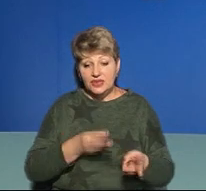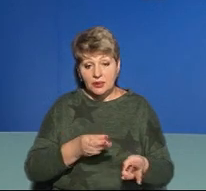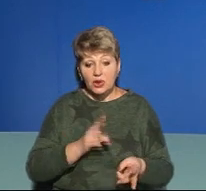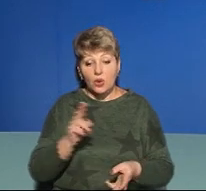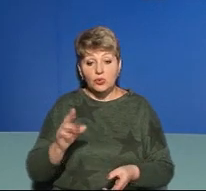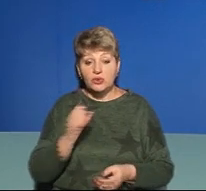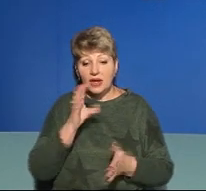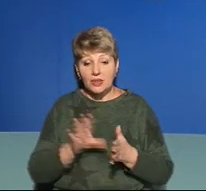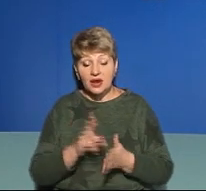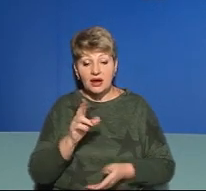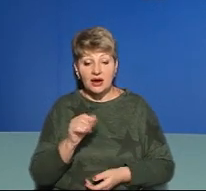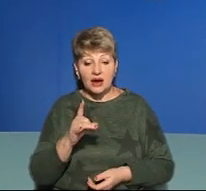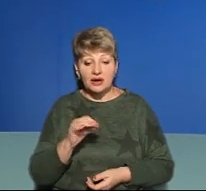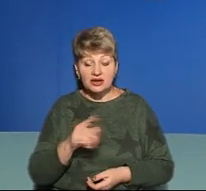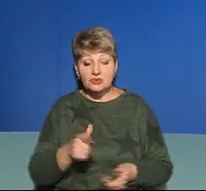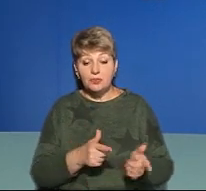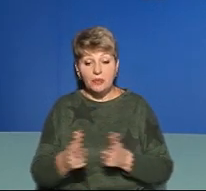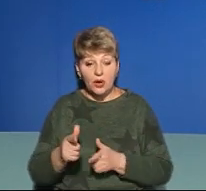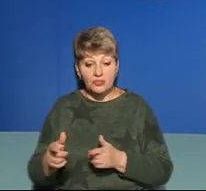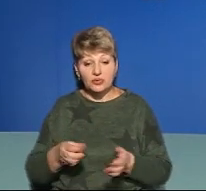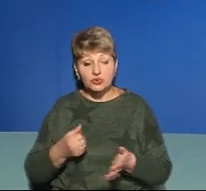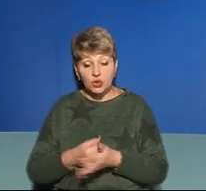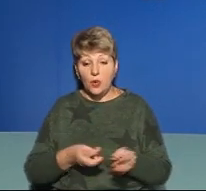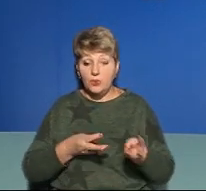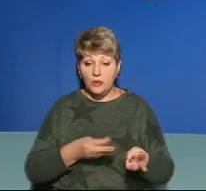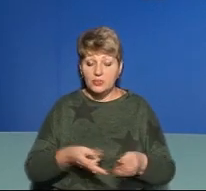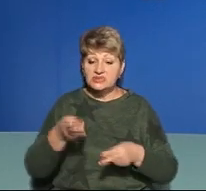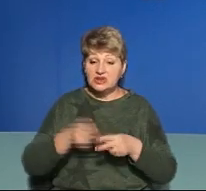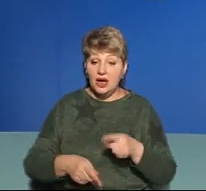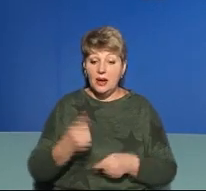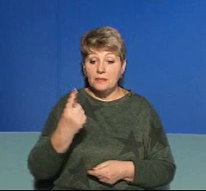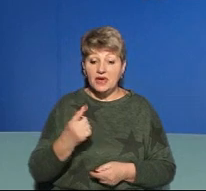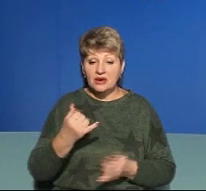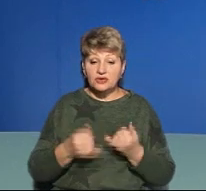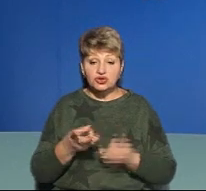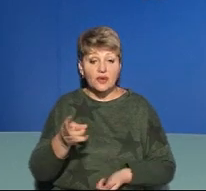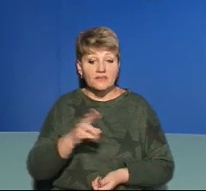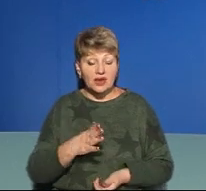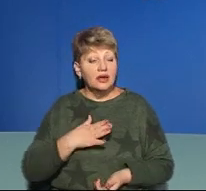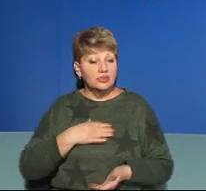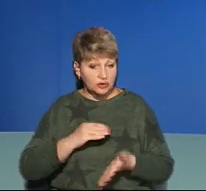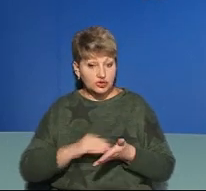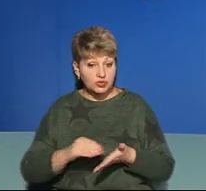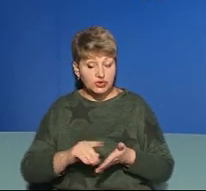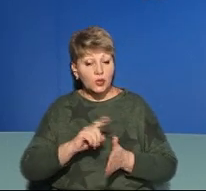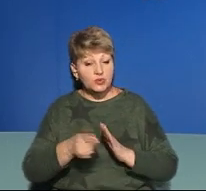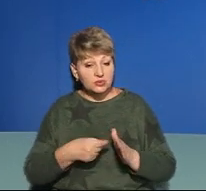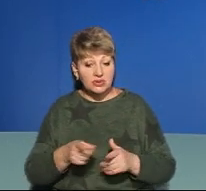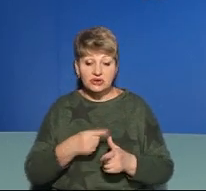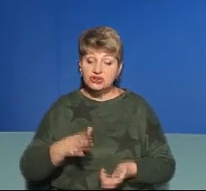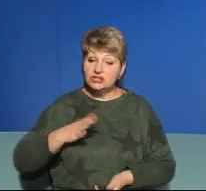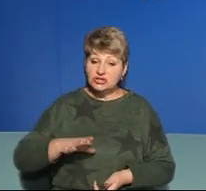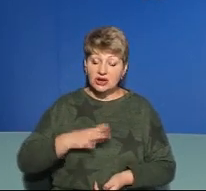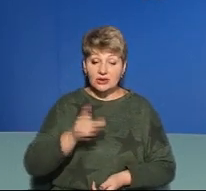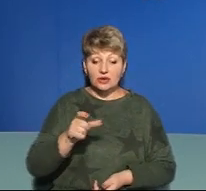Карася, підготовку до опалювального сезону завершили 1 жовтня. Наша Дар'я Шевченко дізнавалася, чи чекали